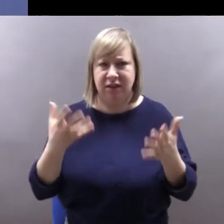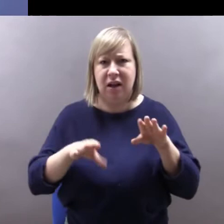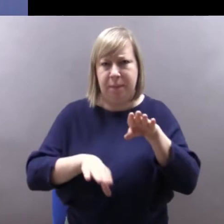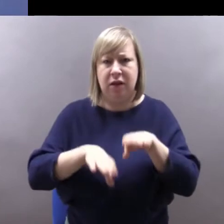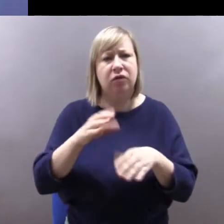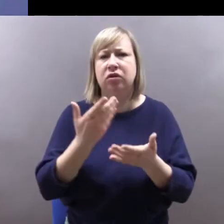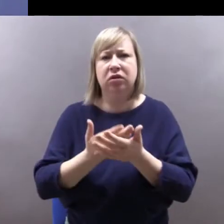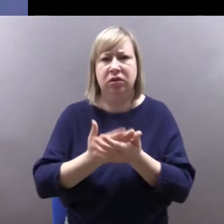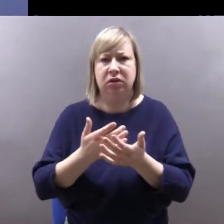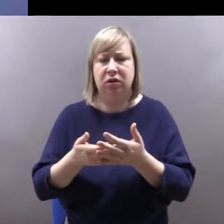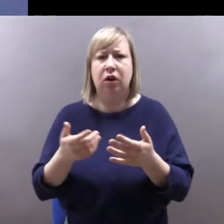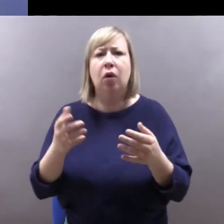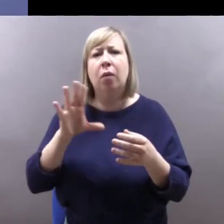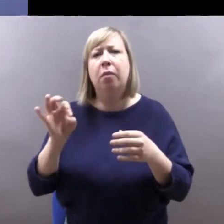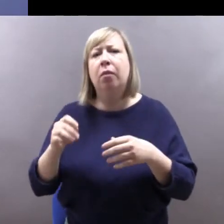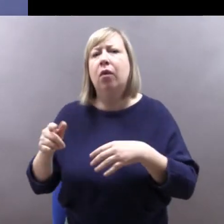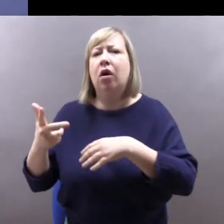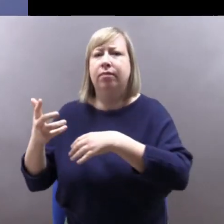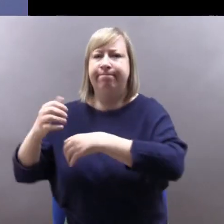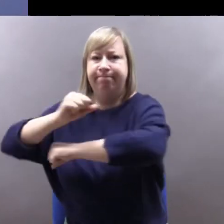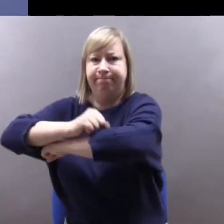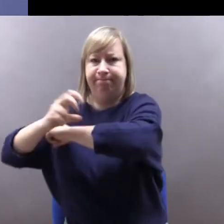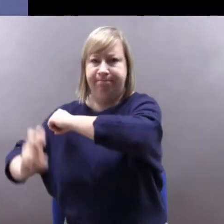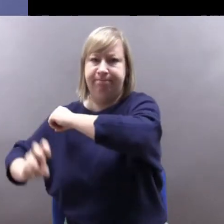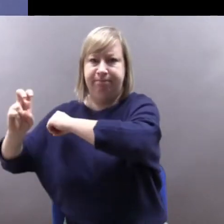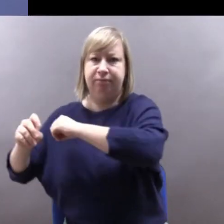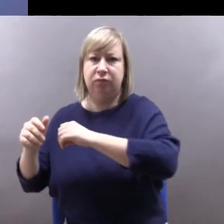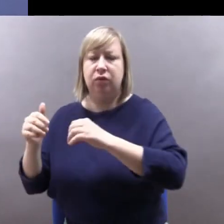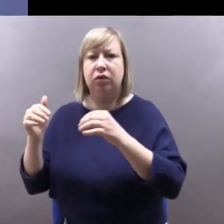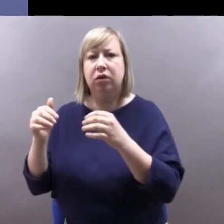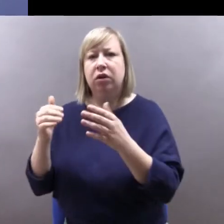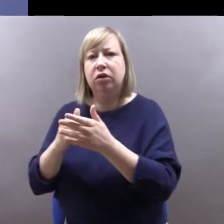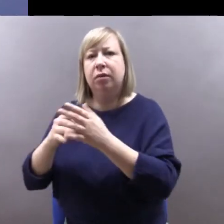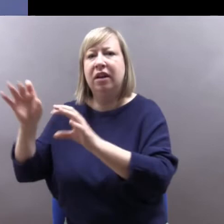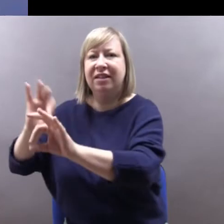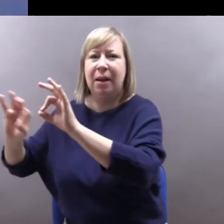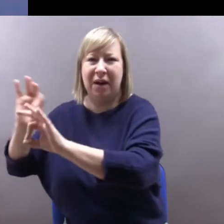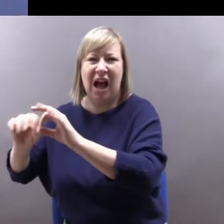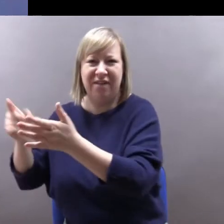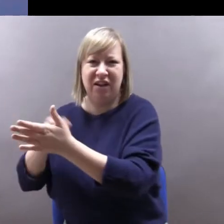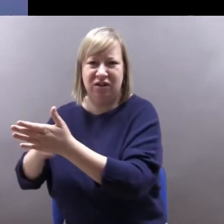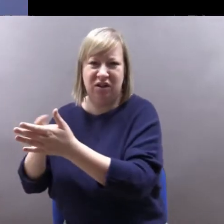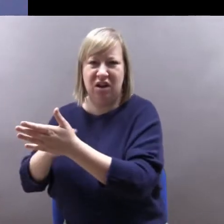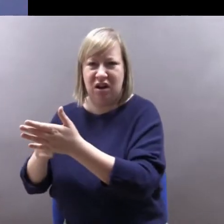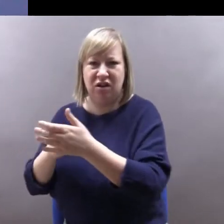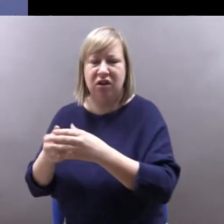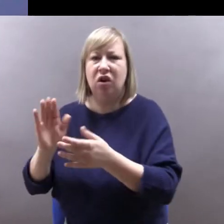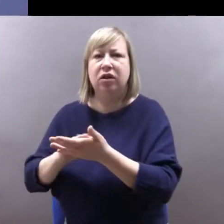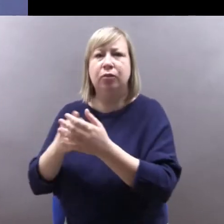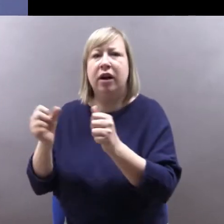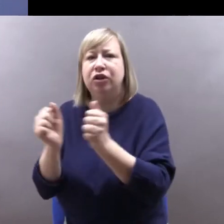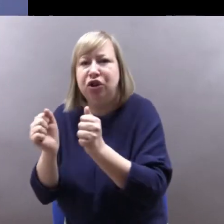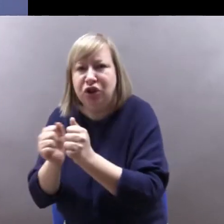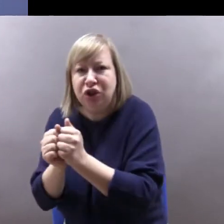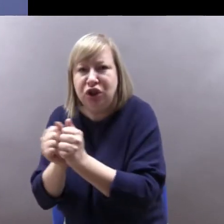platformę, ponieważ takie windy przy blokach trzeba konserwować dosyć